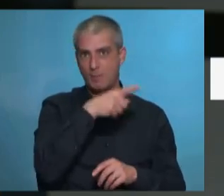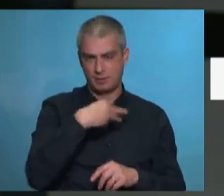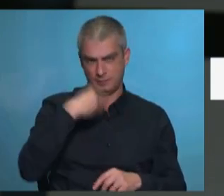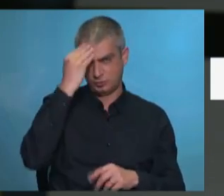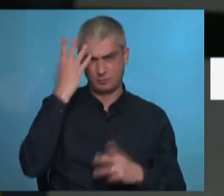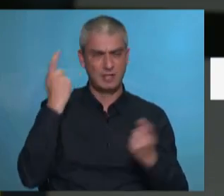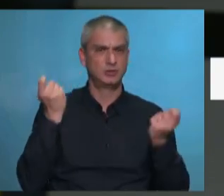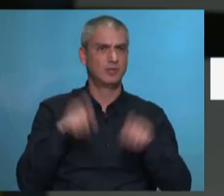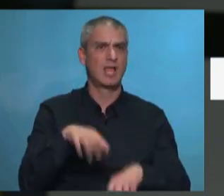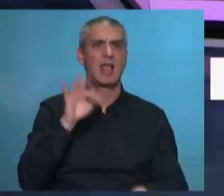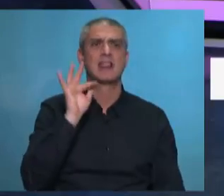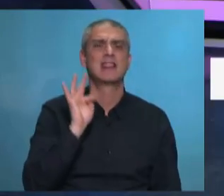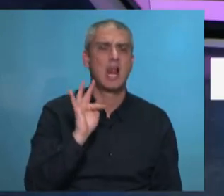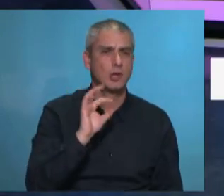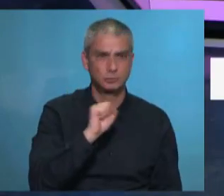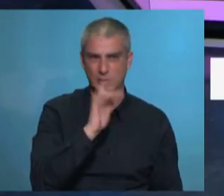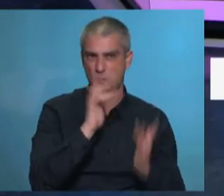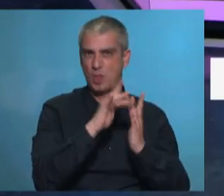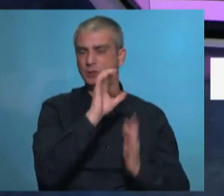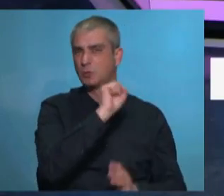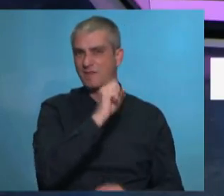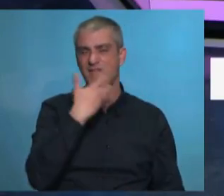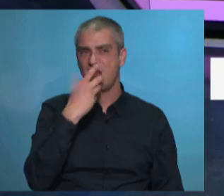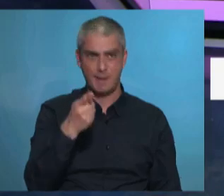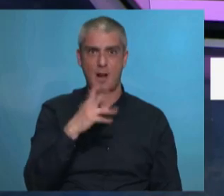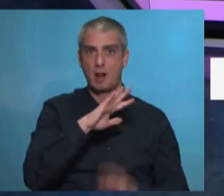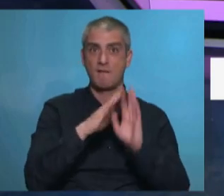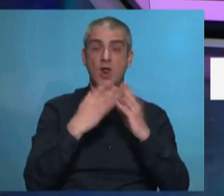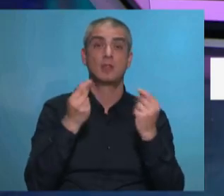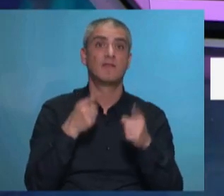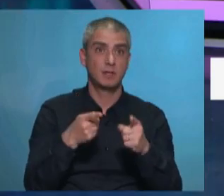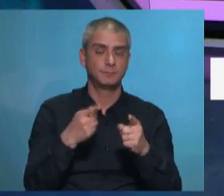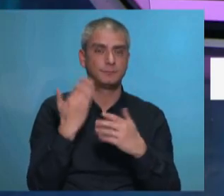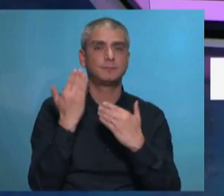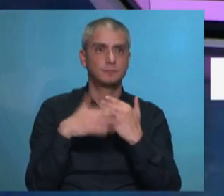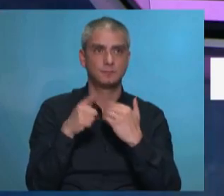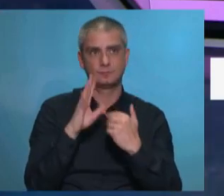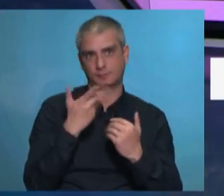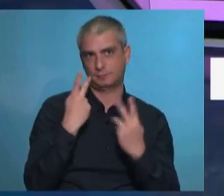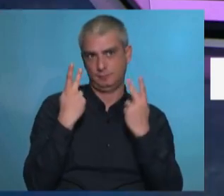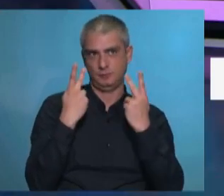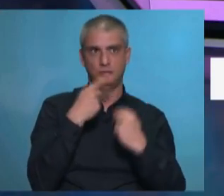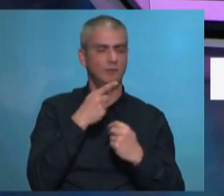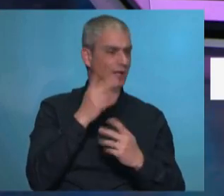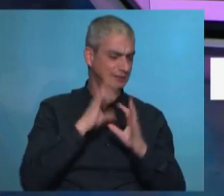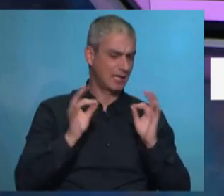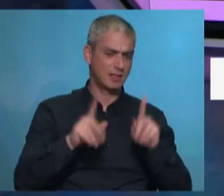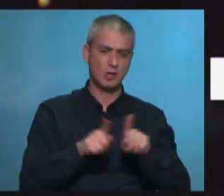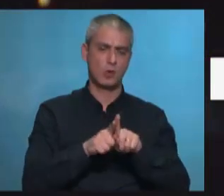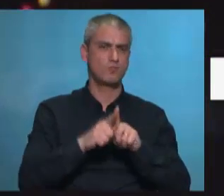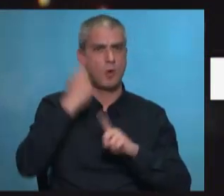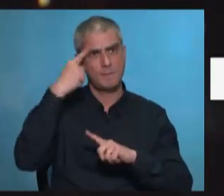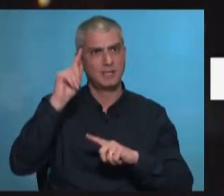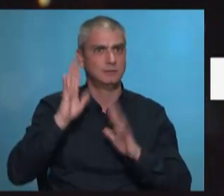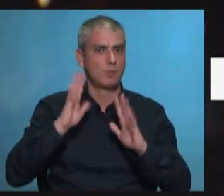השביטה של טיילור סוויפט מול ספוטיפיי ואפל מיוזיק וכל הדברים האלה, שבסופו של דבר זה מה שמדבר אל האומנים. אז זה אמור להתחיל כאיזשהו מיזם דווקא